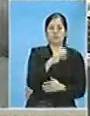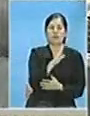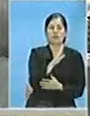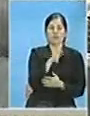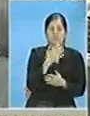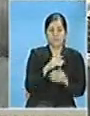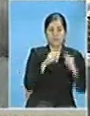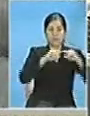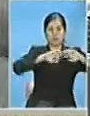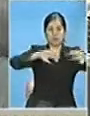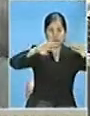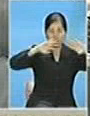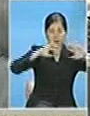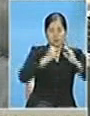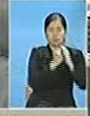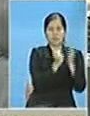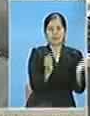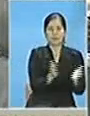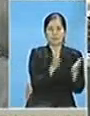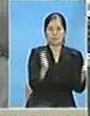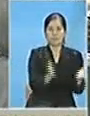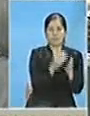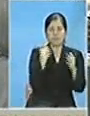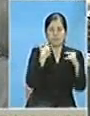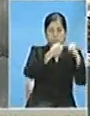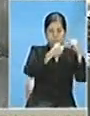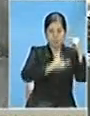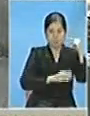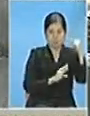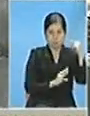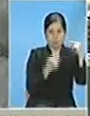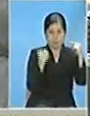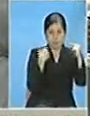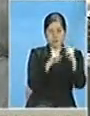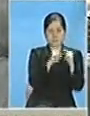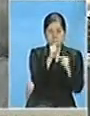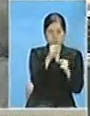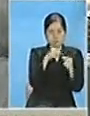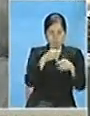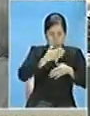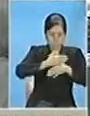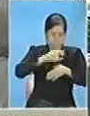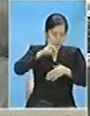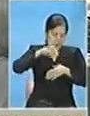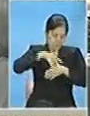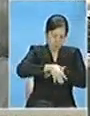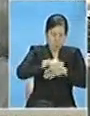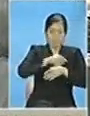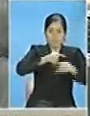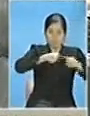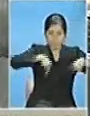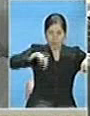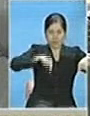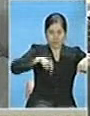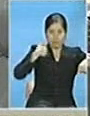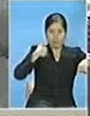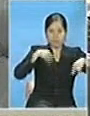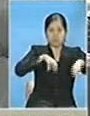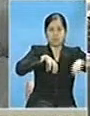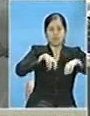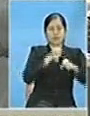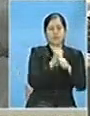ครัฐบาลจะสนับสนุนกทม.6ข้อนะครับข้อ1จะไปซ่อมประตูน้ำให้โดยเฉพาะประตูน้ำที่สำคัญข้อ2